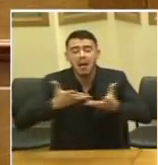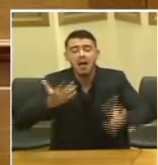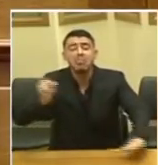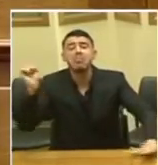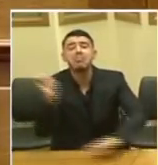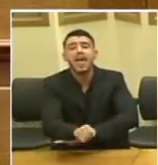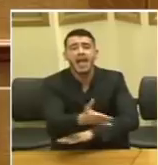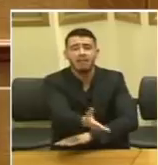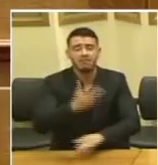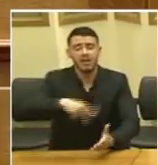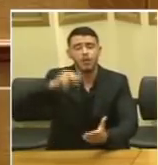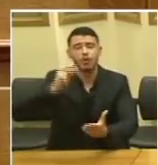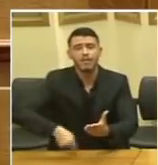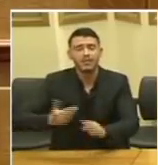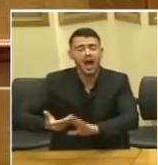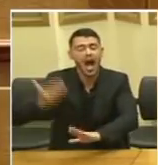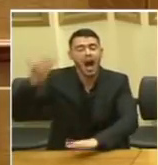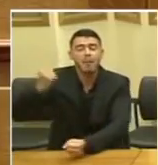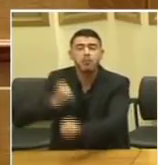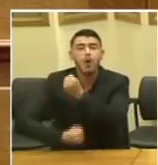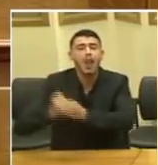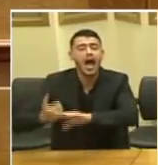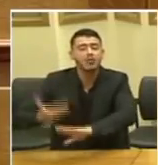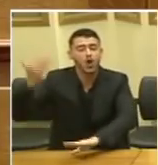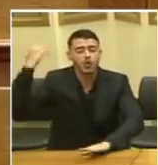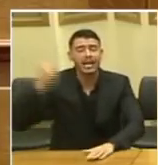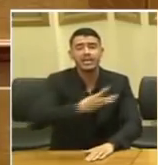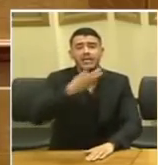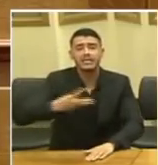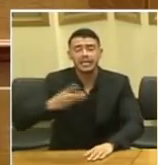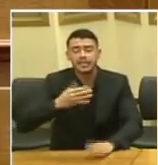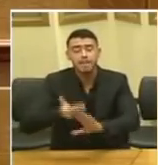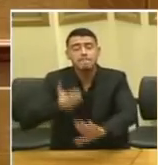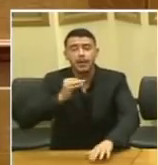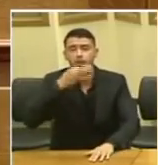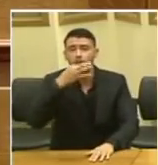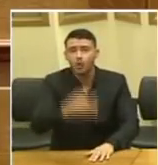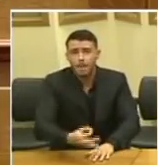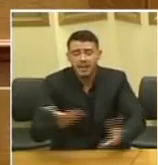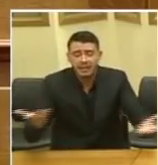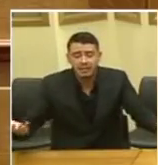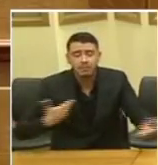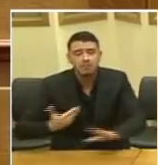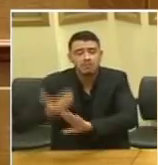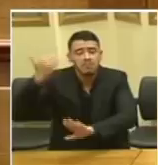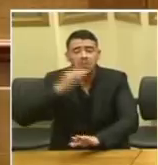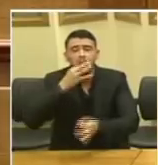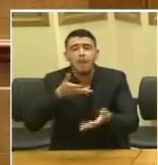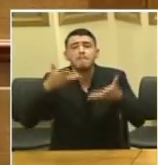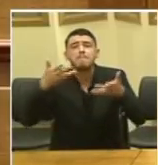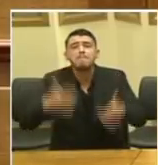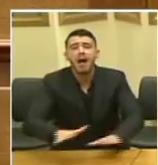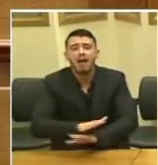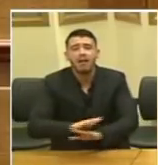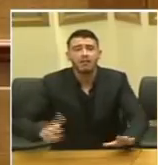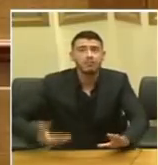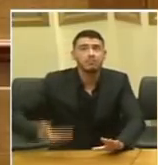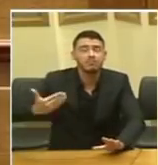εδώ και πολλά χρόνια, πολύ πριν το πει ο ΣΥΡΙΖΑ, πολύ πριν το πει το ΠΑΣΟΚ, πολύ πριν το πει οποιοσδήποτε άλλος.